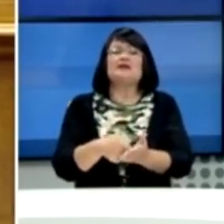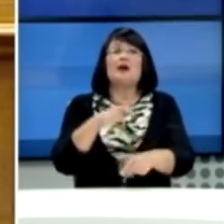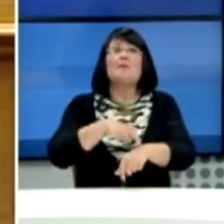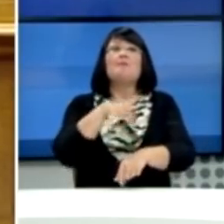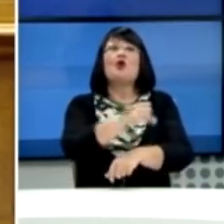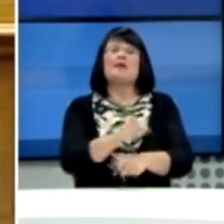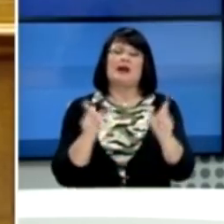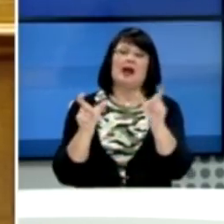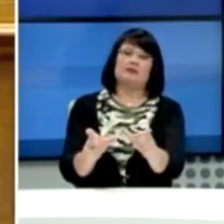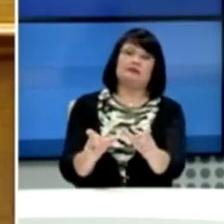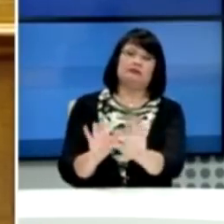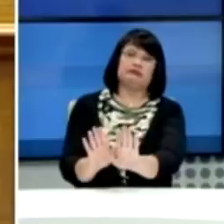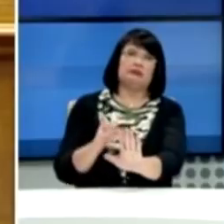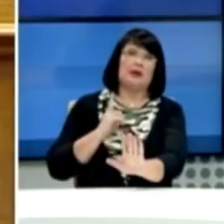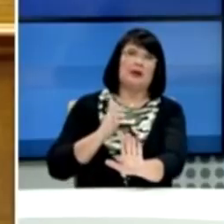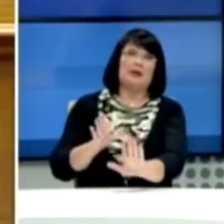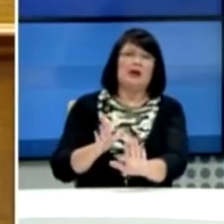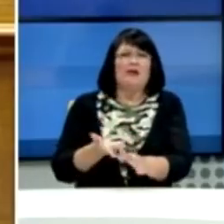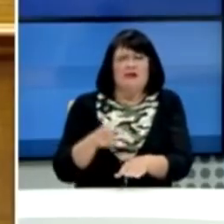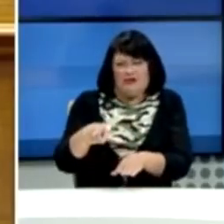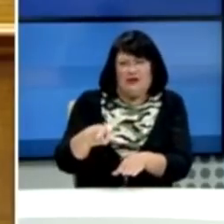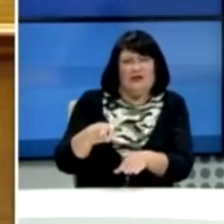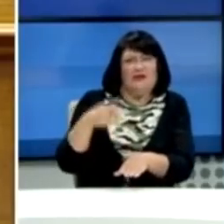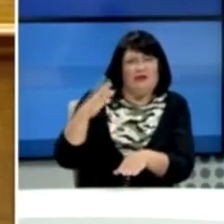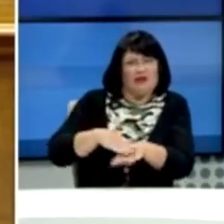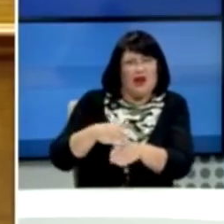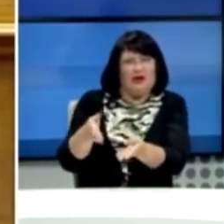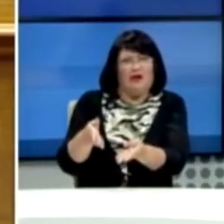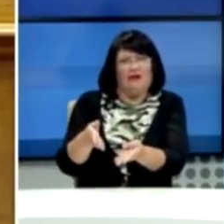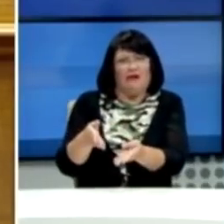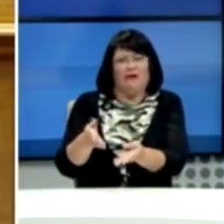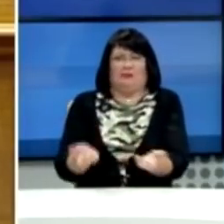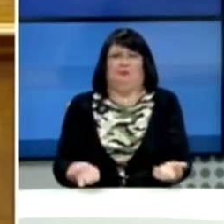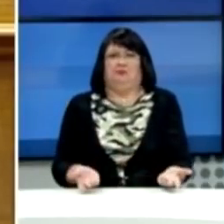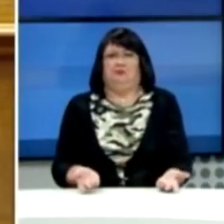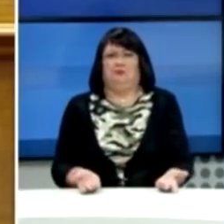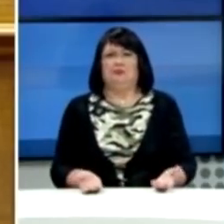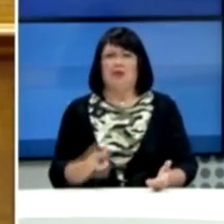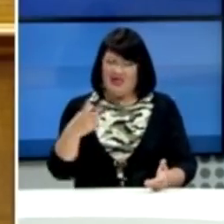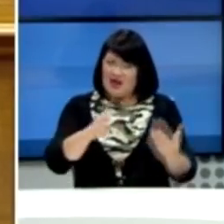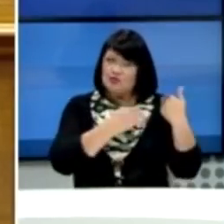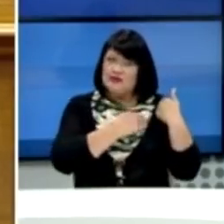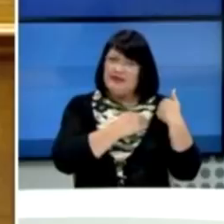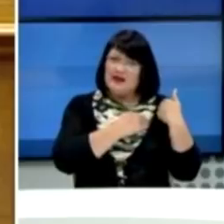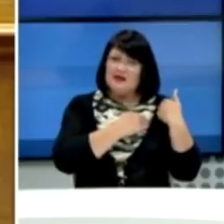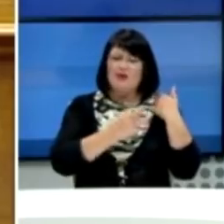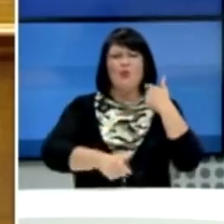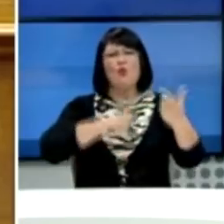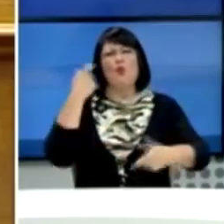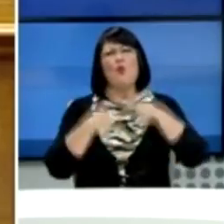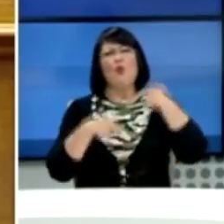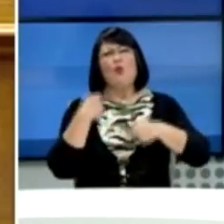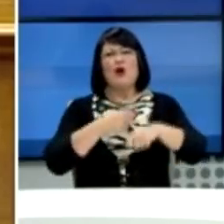προληπτική καραντίνα. Λες και είναι δική τους ευθύνη. Βέβαια, μετά τις αντιδράσεις και την κατακραυγή,